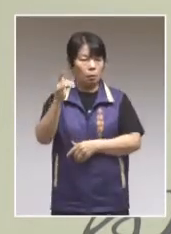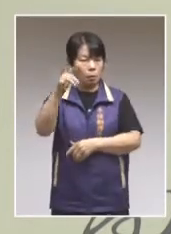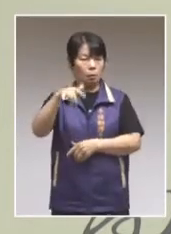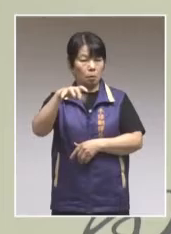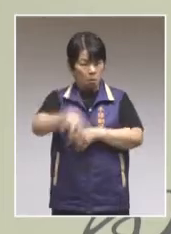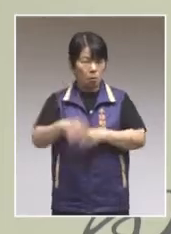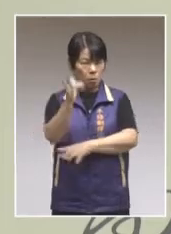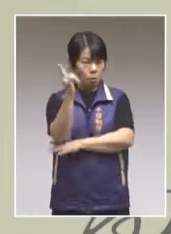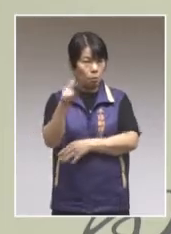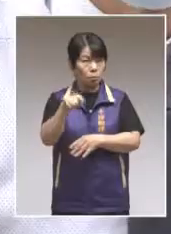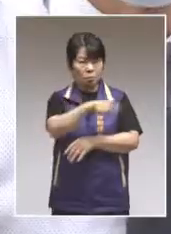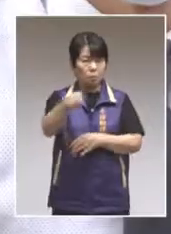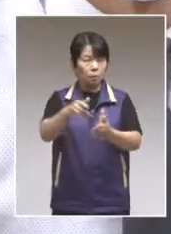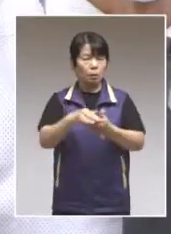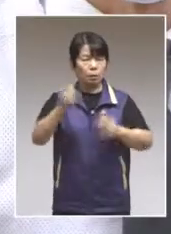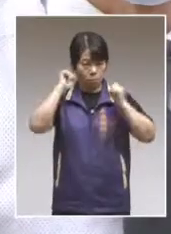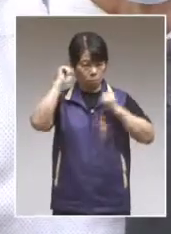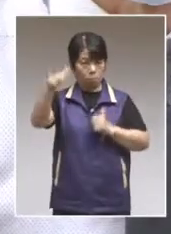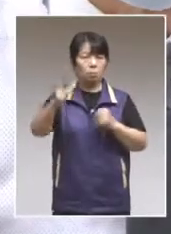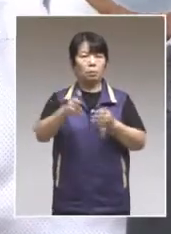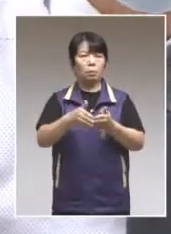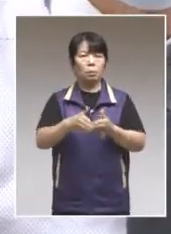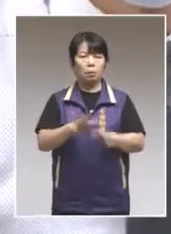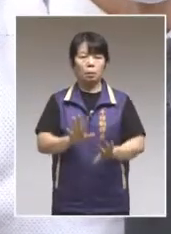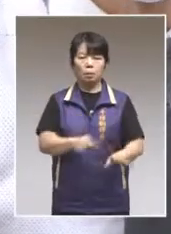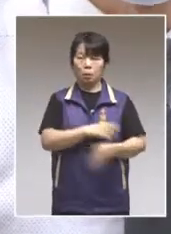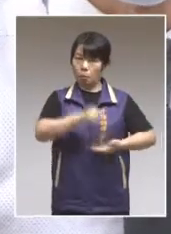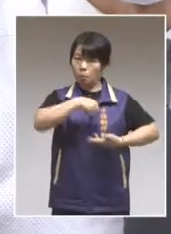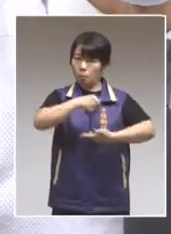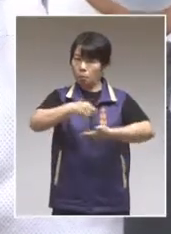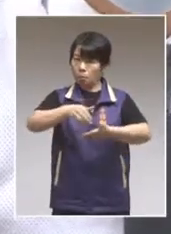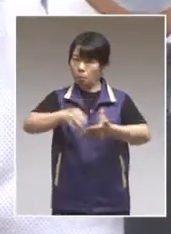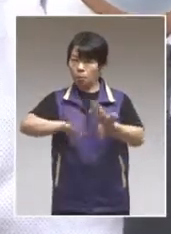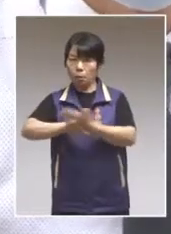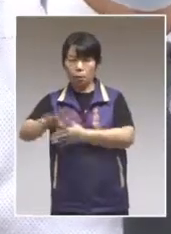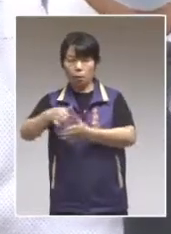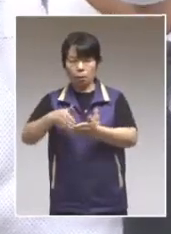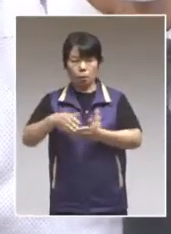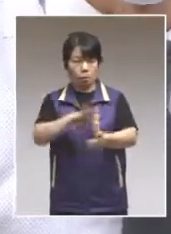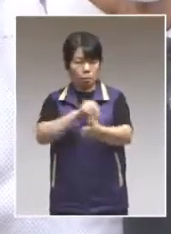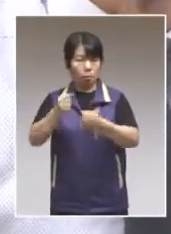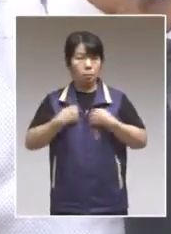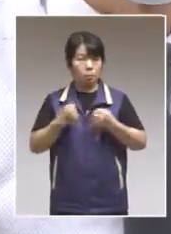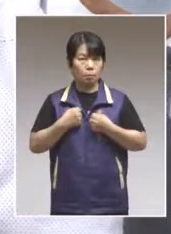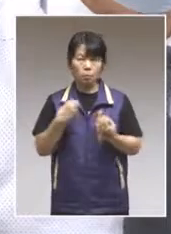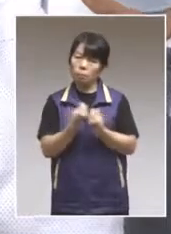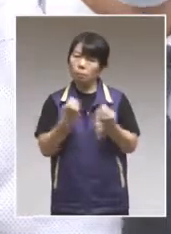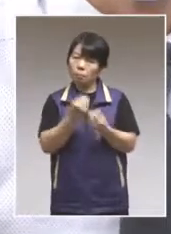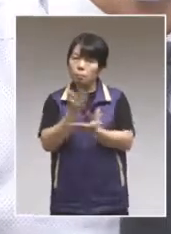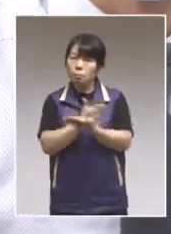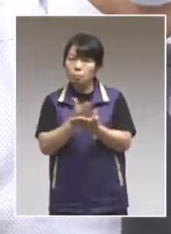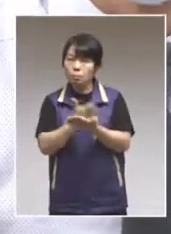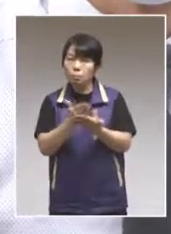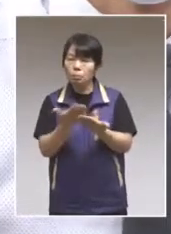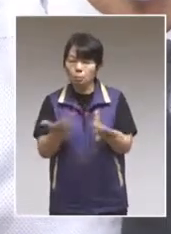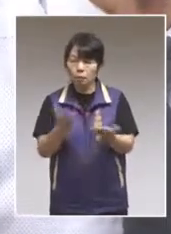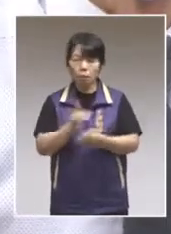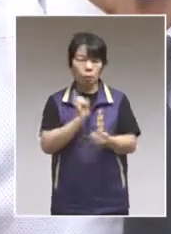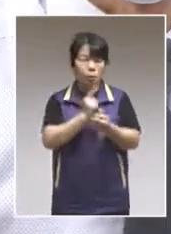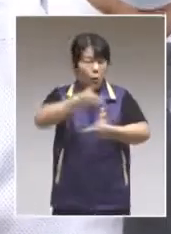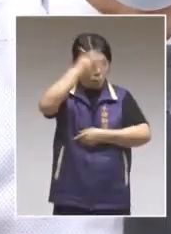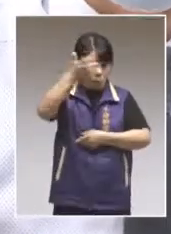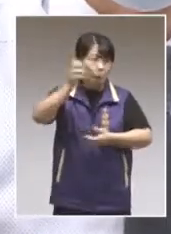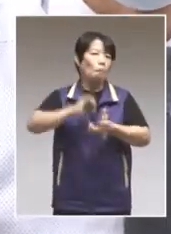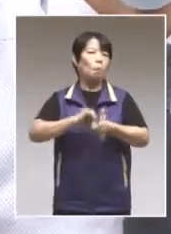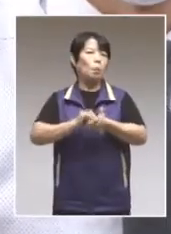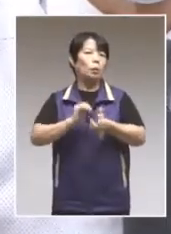啦，大家有发烧的时候除了要担心以外，更要去学习说怎么样去分辨啊，因为毕竟发烧不一定